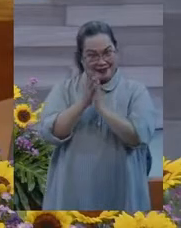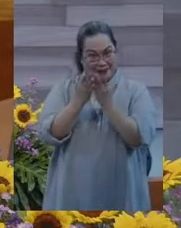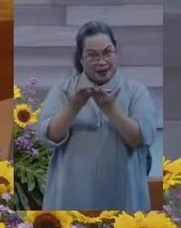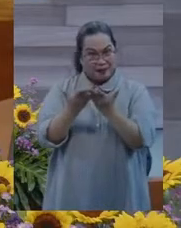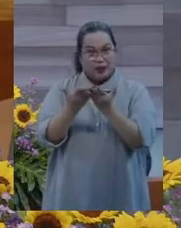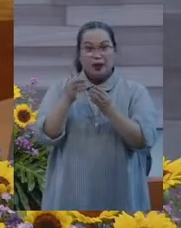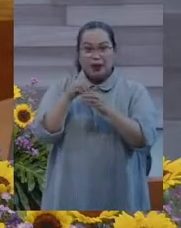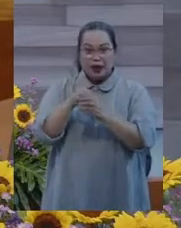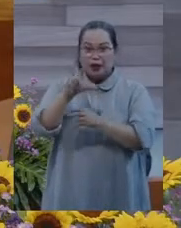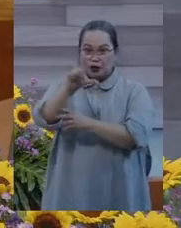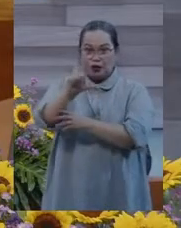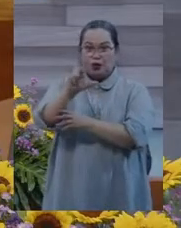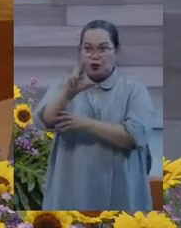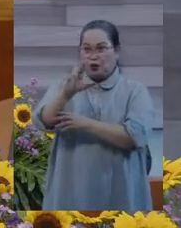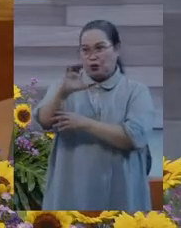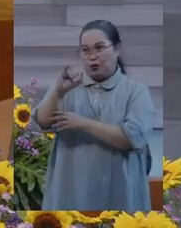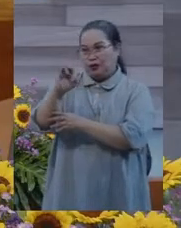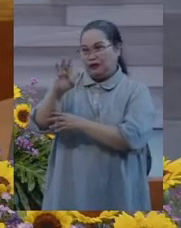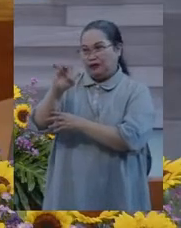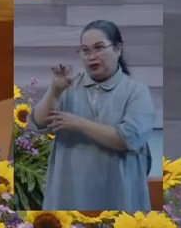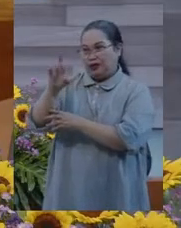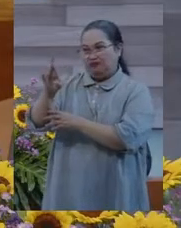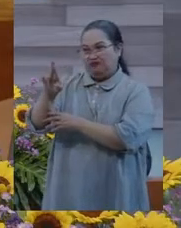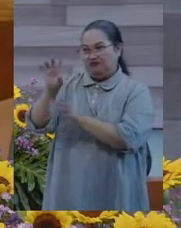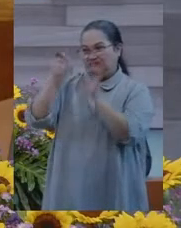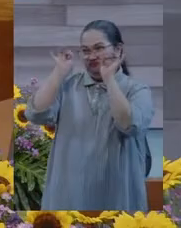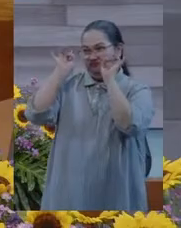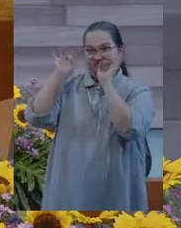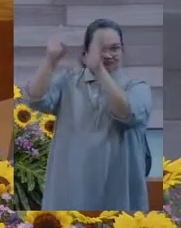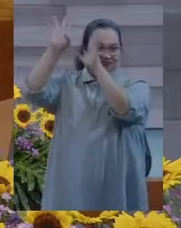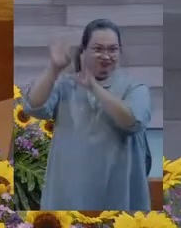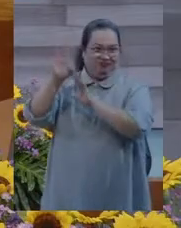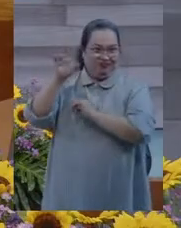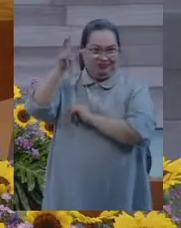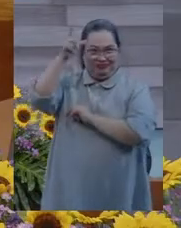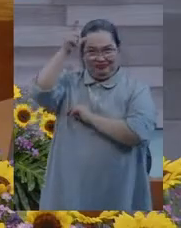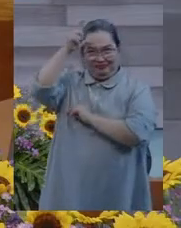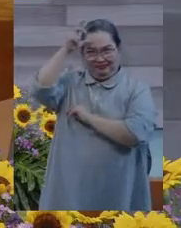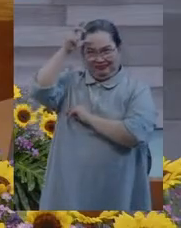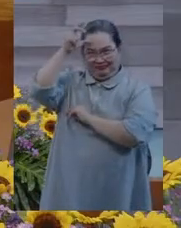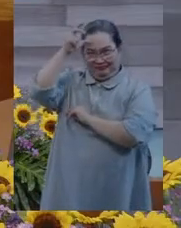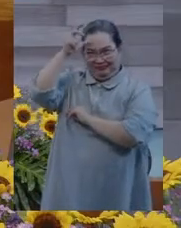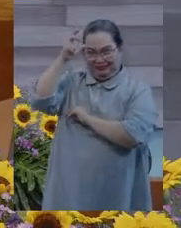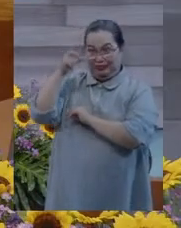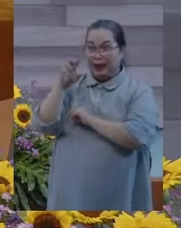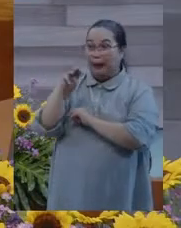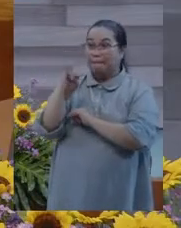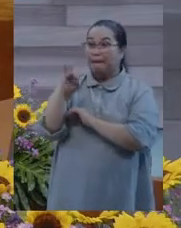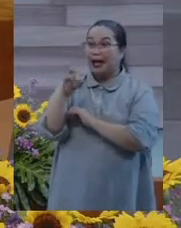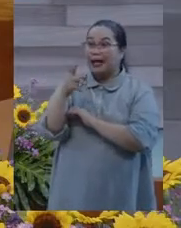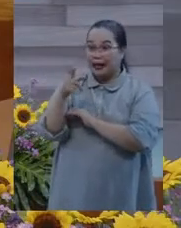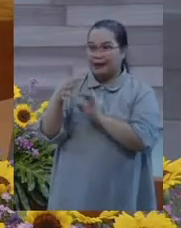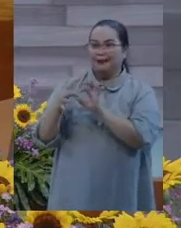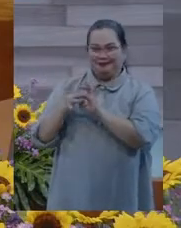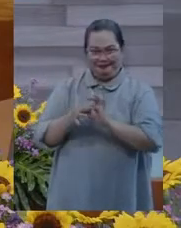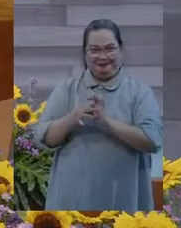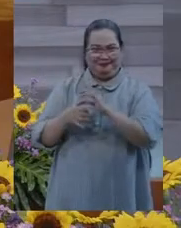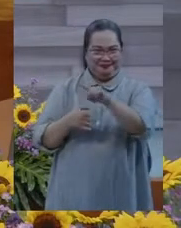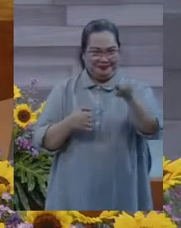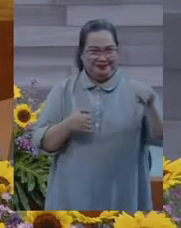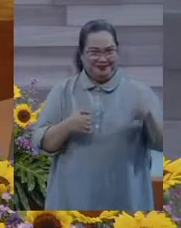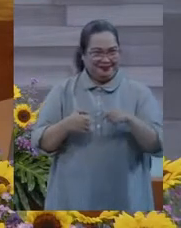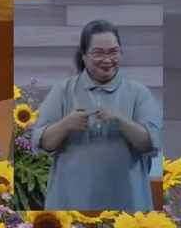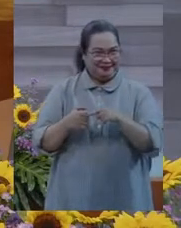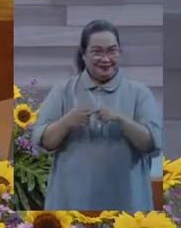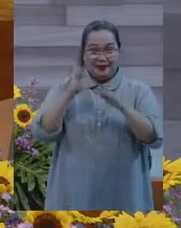Lucifer. No? Ayaw natin sa kanya. Si Michael kakampi natin.